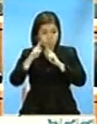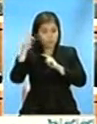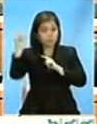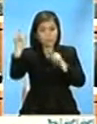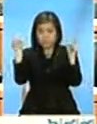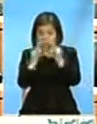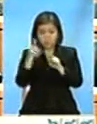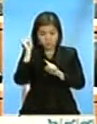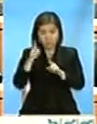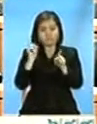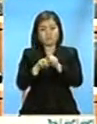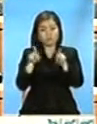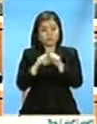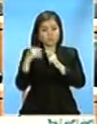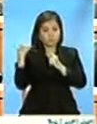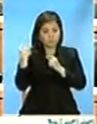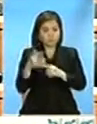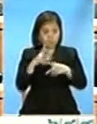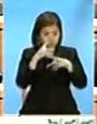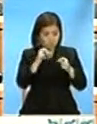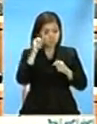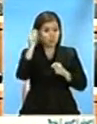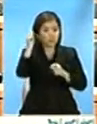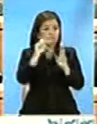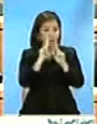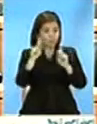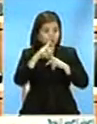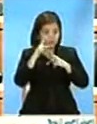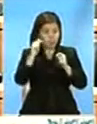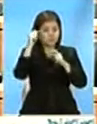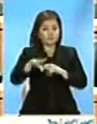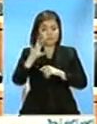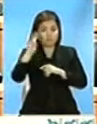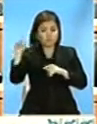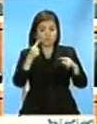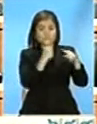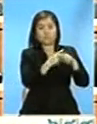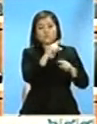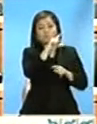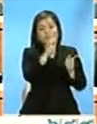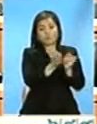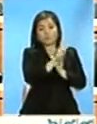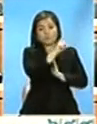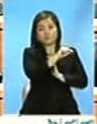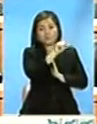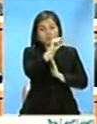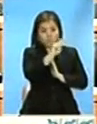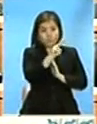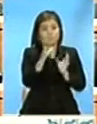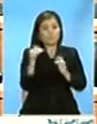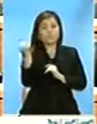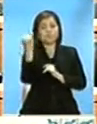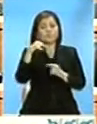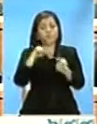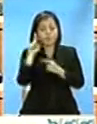มือนกันเลยครับเพราะฉะนั้นท่านกรุณาตอบผมนะครับว่า77บวก22มันไม่ดีตรงไหนถ้ามันไม่ดีสสร